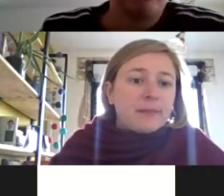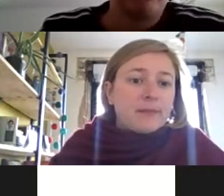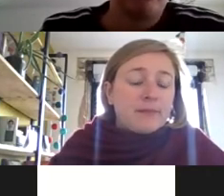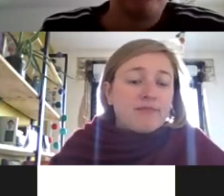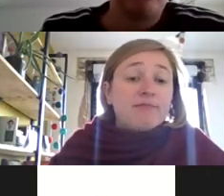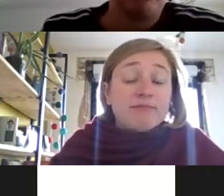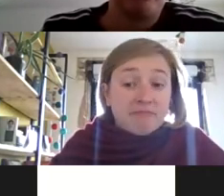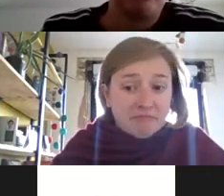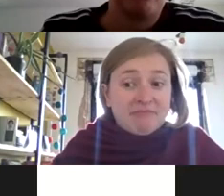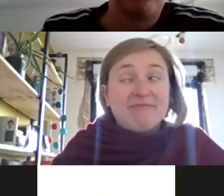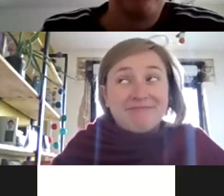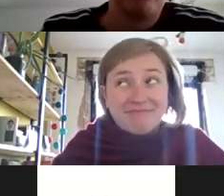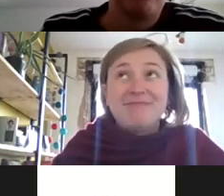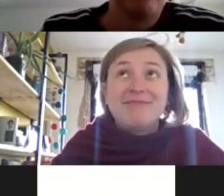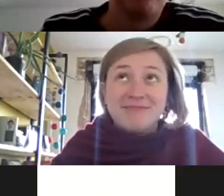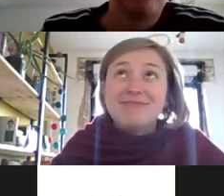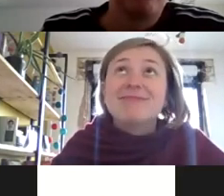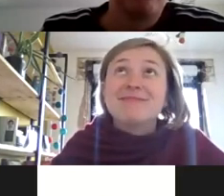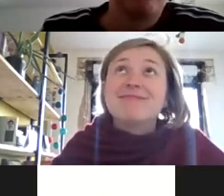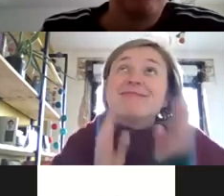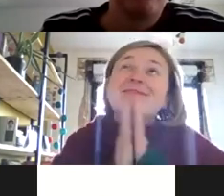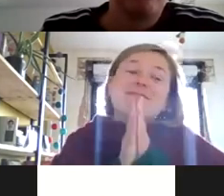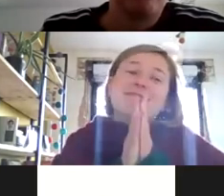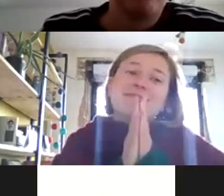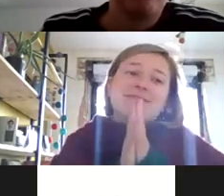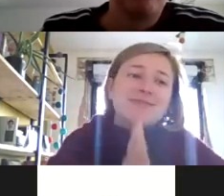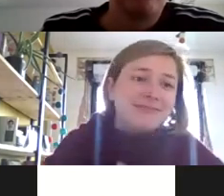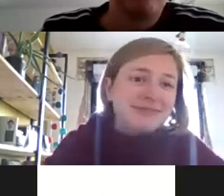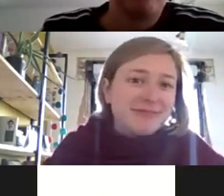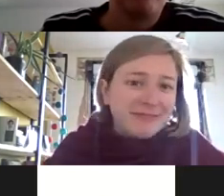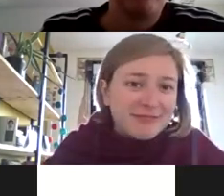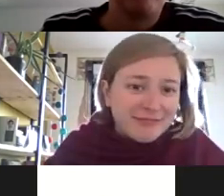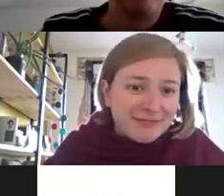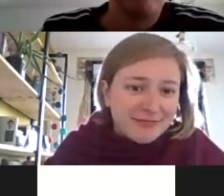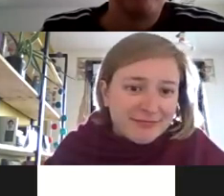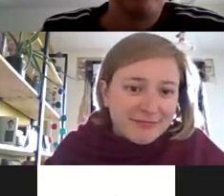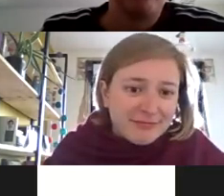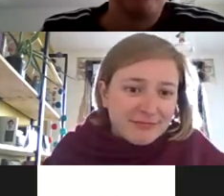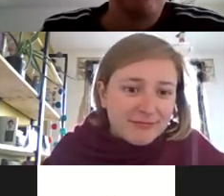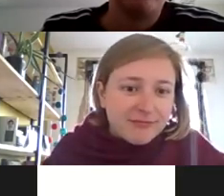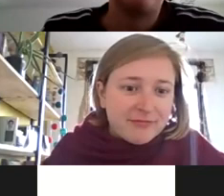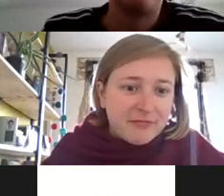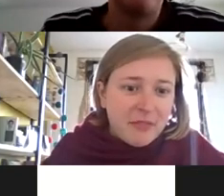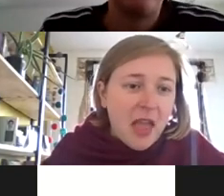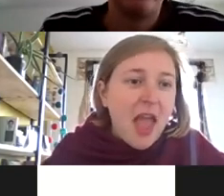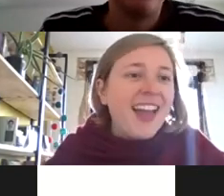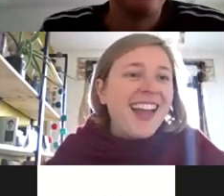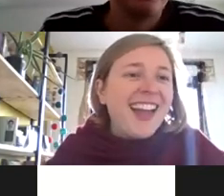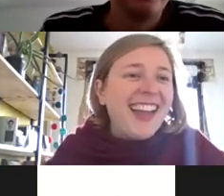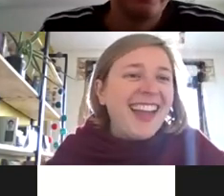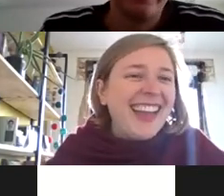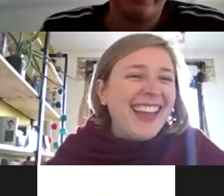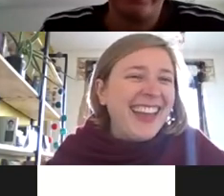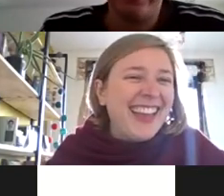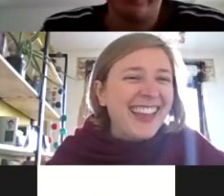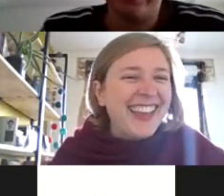probleemloze, geweldige zomer toe. Je moet niet meer naar de algemene main session gaan. Je mocht eigenlijk gewoon direct naar huis gaan. Of